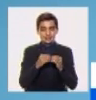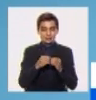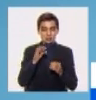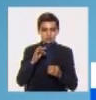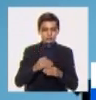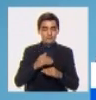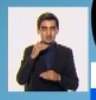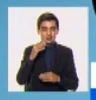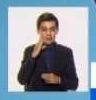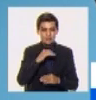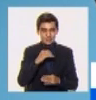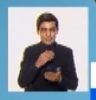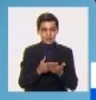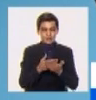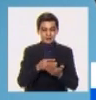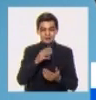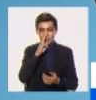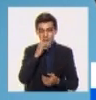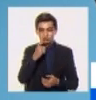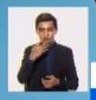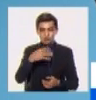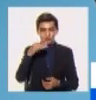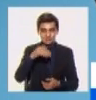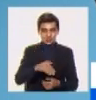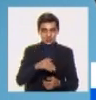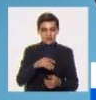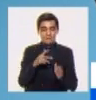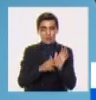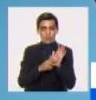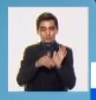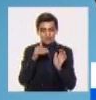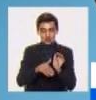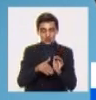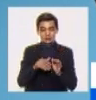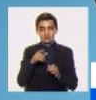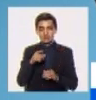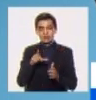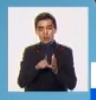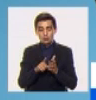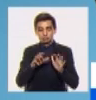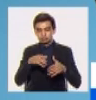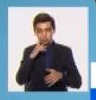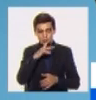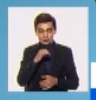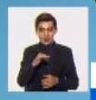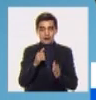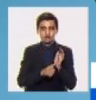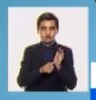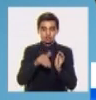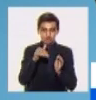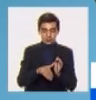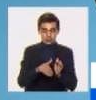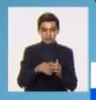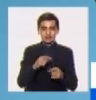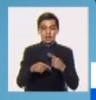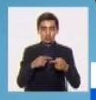и выше. К примеру, если зарплата 140 тысяч тенге, то с 80 тысяч не удерживают налог, а со следующих 60 тысяч